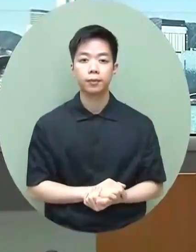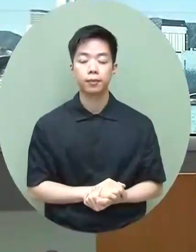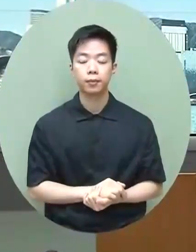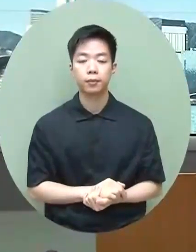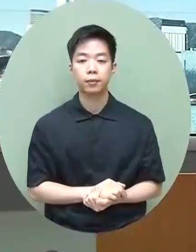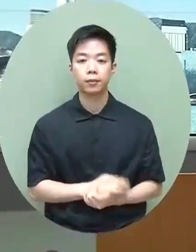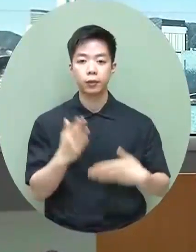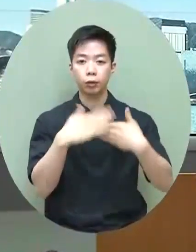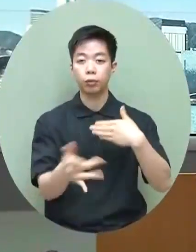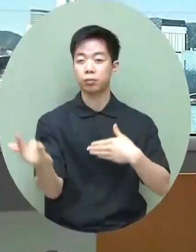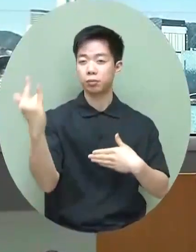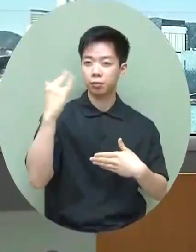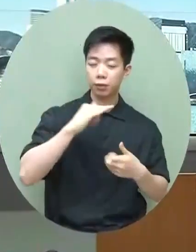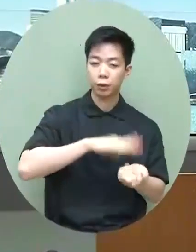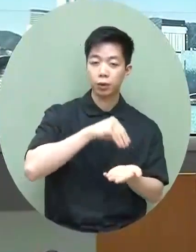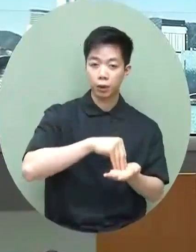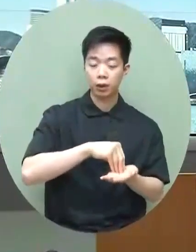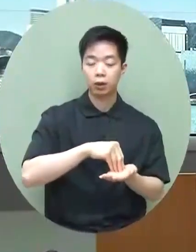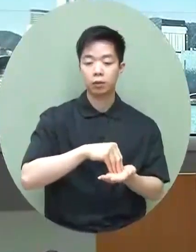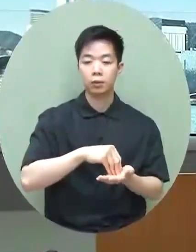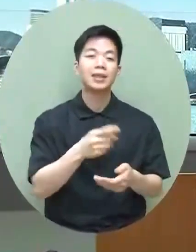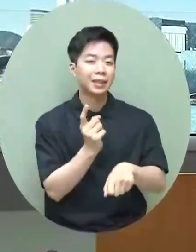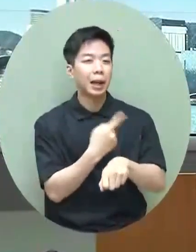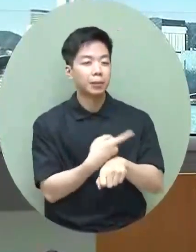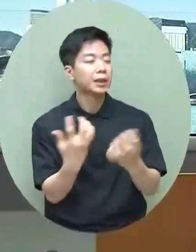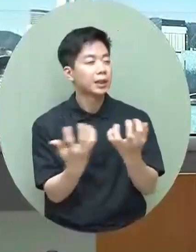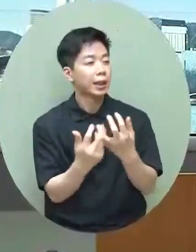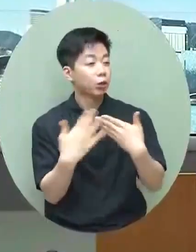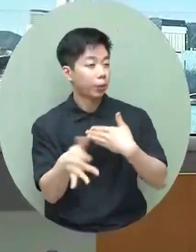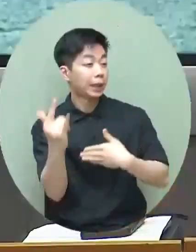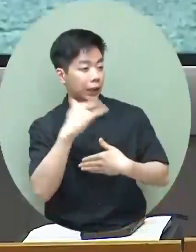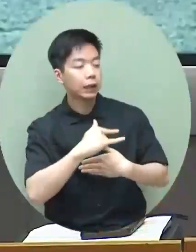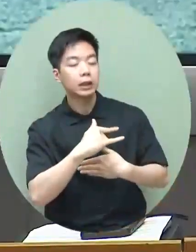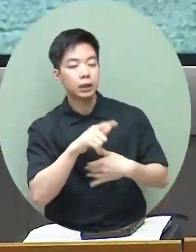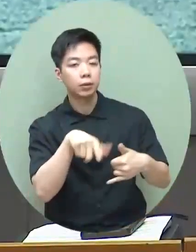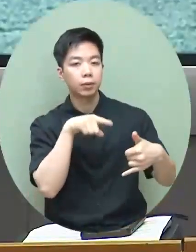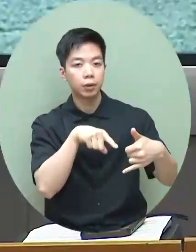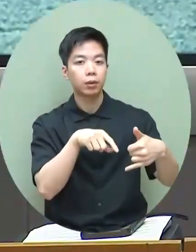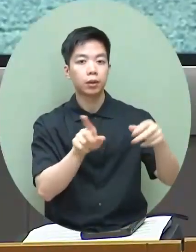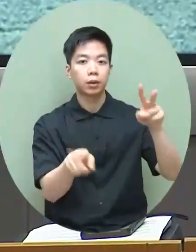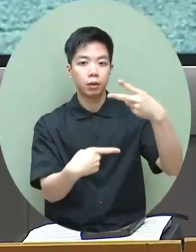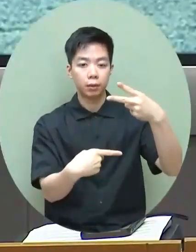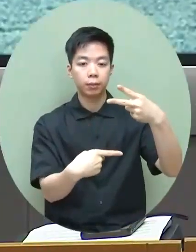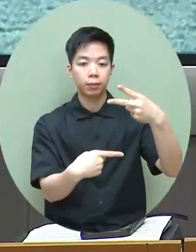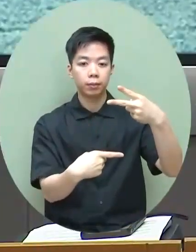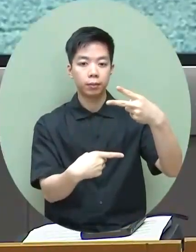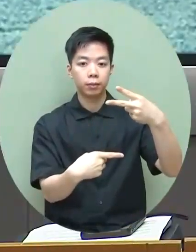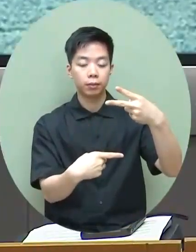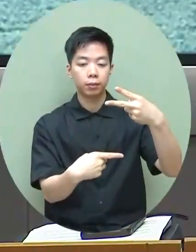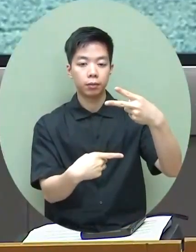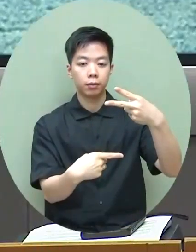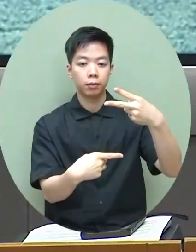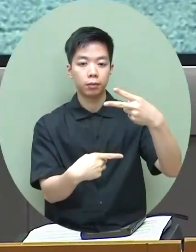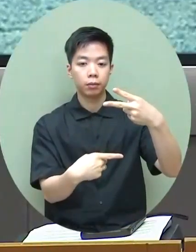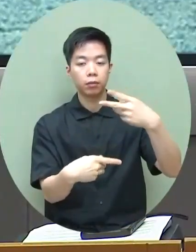時定為輸入性個案的個案呢，就他在2月1日就在外地呢，就應該在尼泊